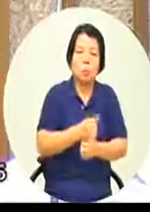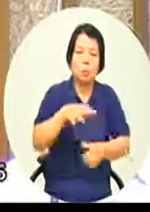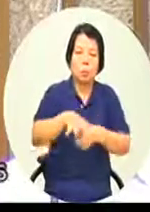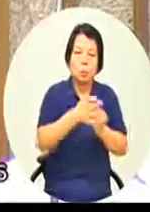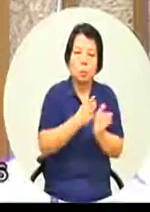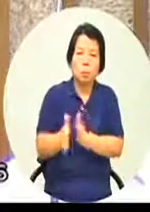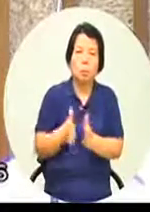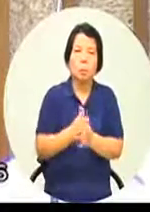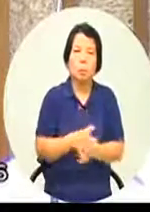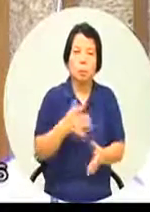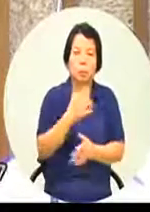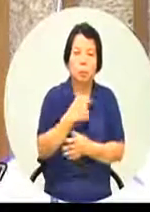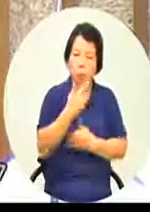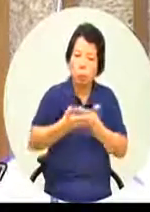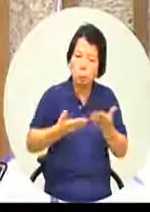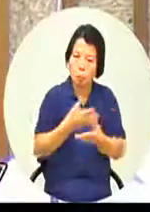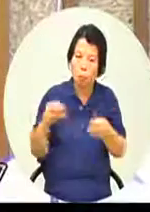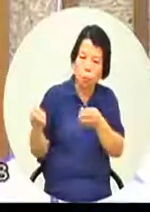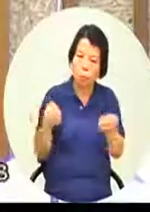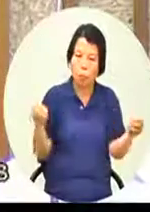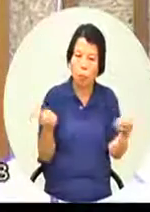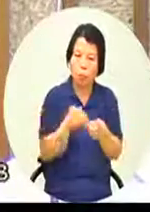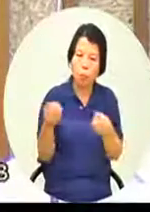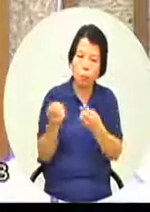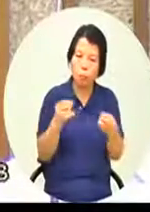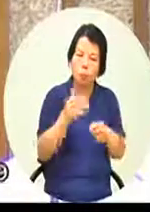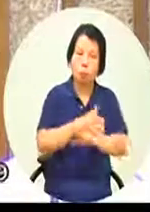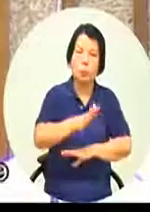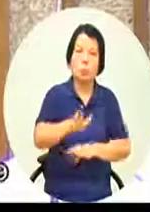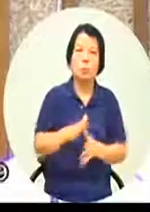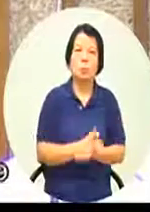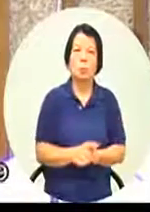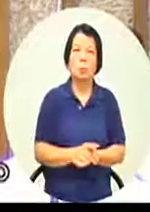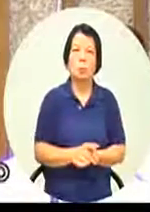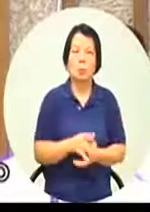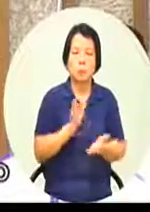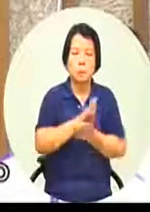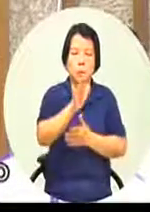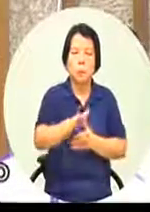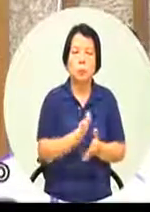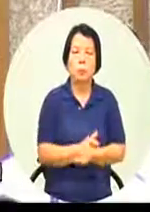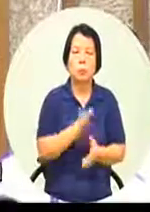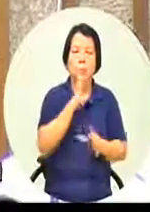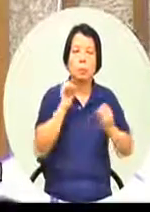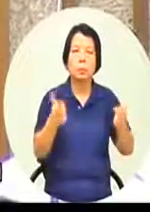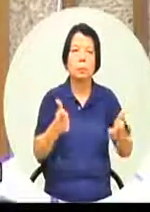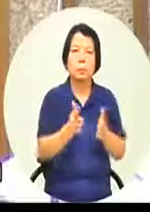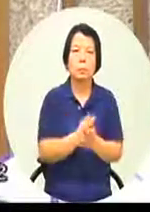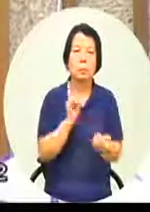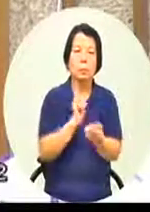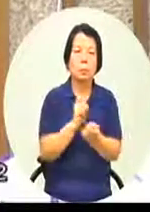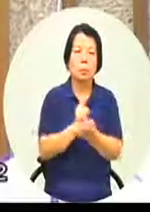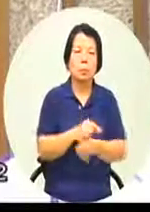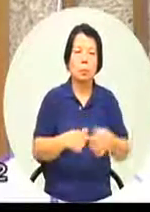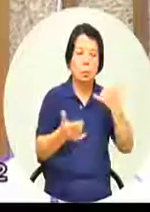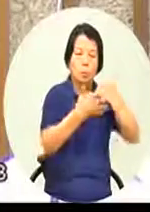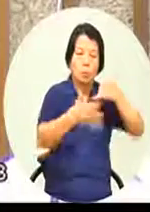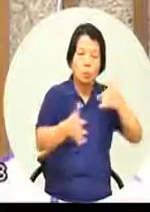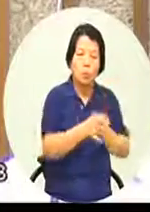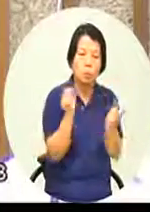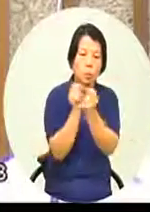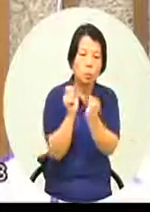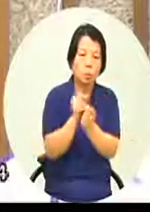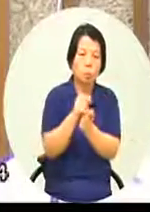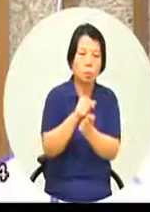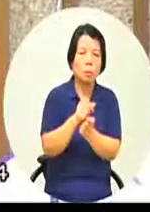实交换过这一边一些意见，然后当然包含就是说未来那是不是说，因为对我想对沿海的这些地区对